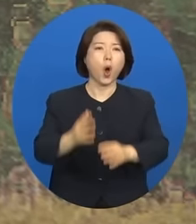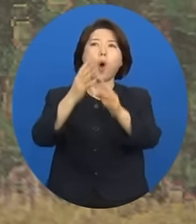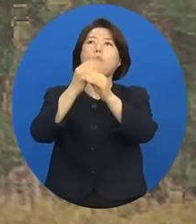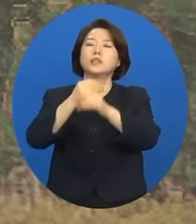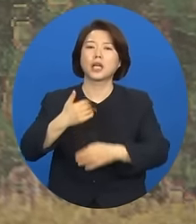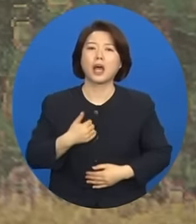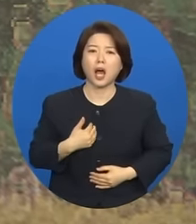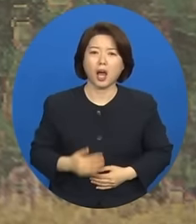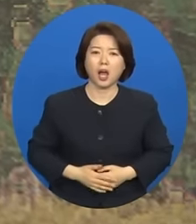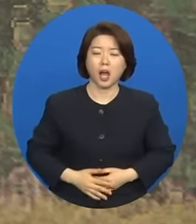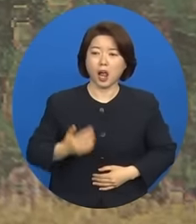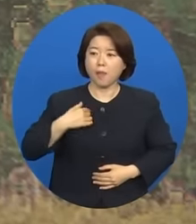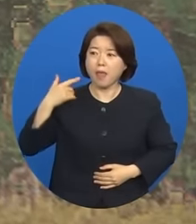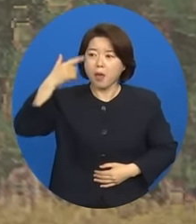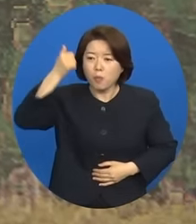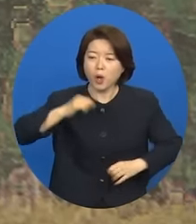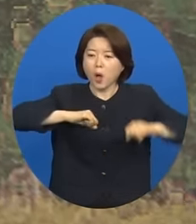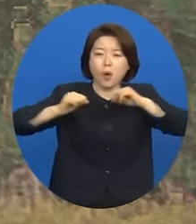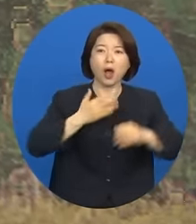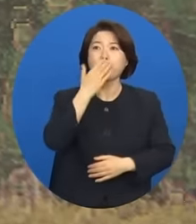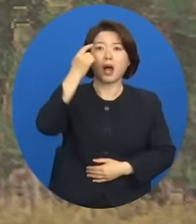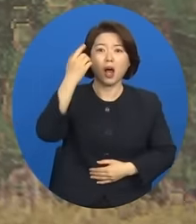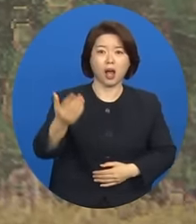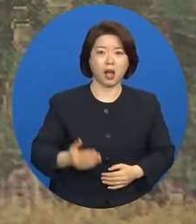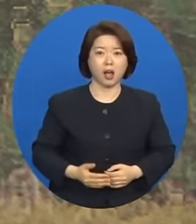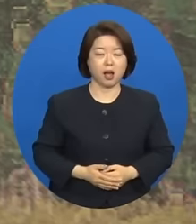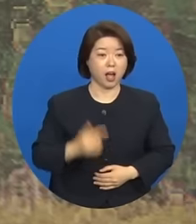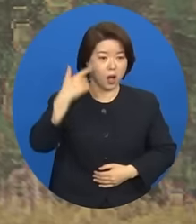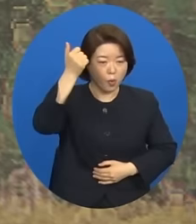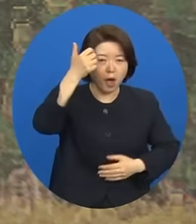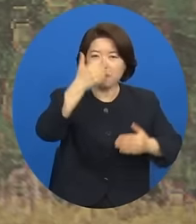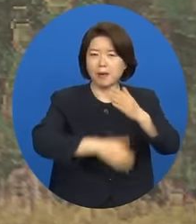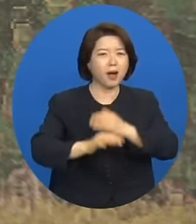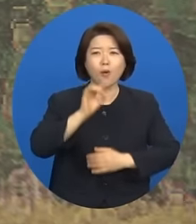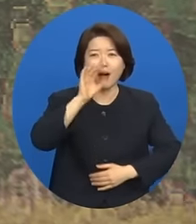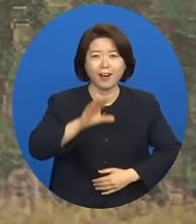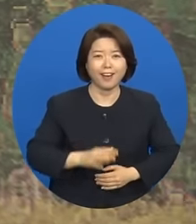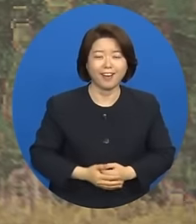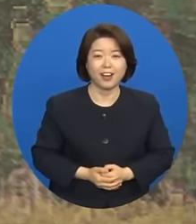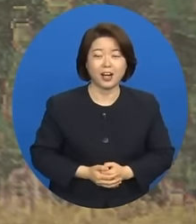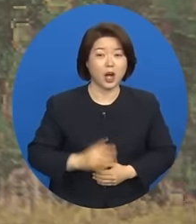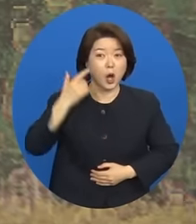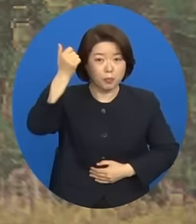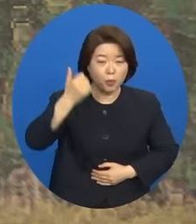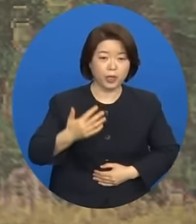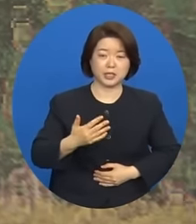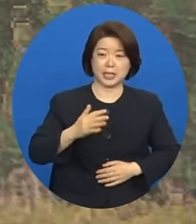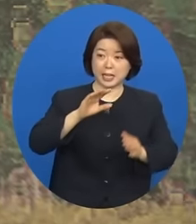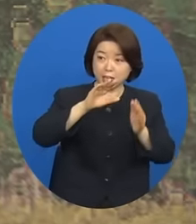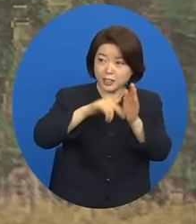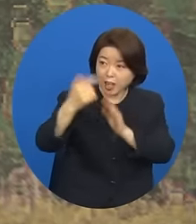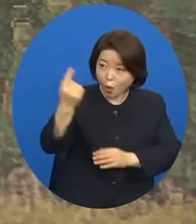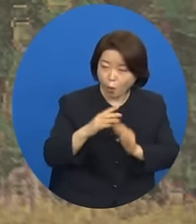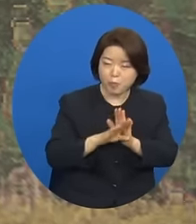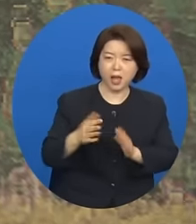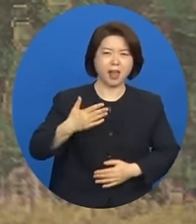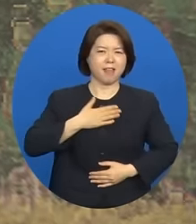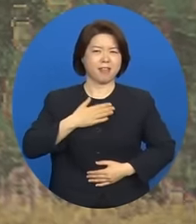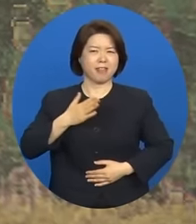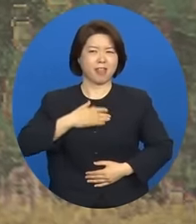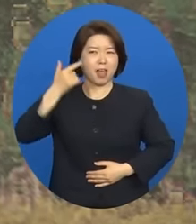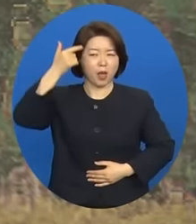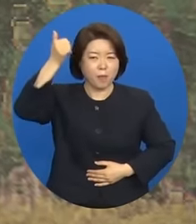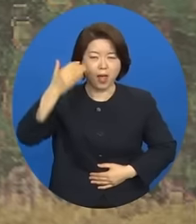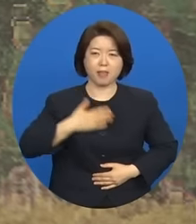되어야 제 목회를 하겠습니까? 목회자도 예외가 없다니까요. 목회자도 때가 되면 내 목회, 나의 교회를 하고